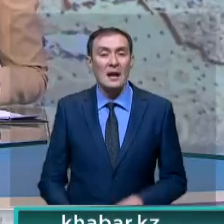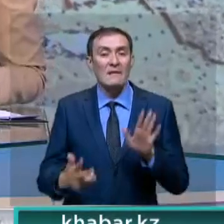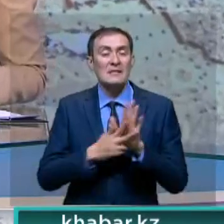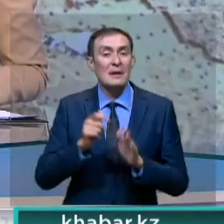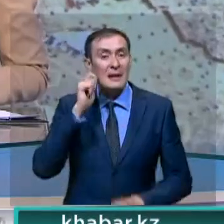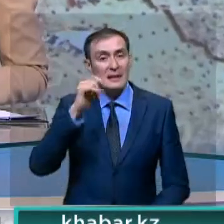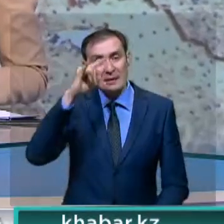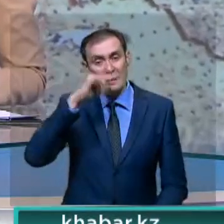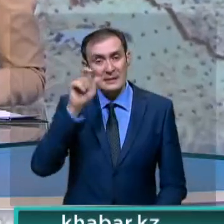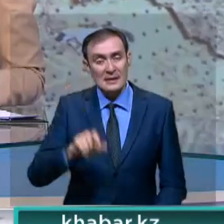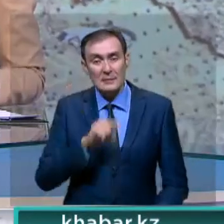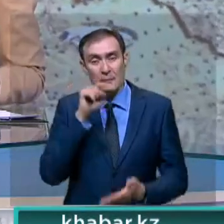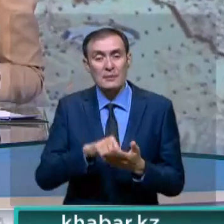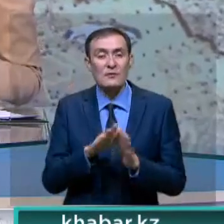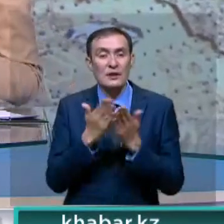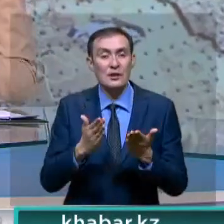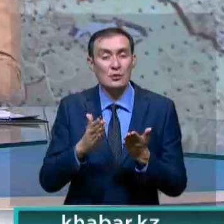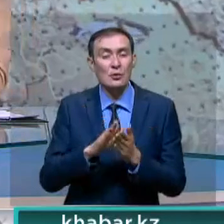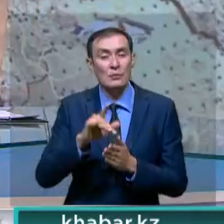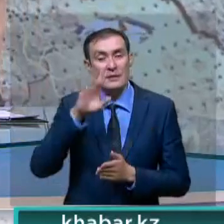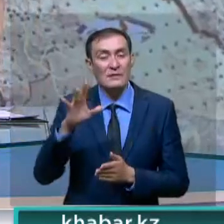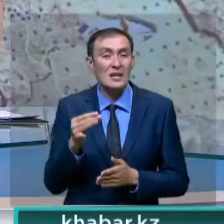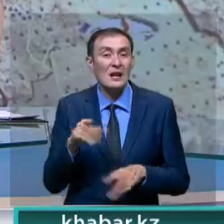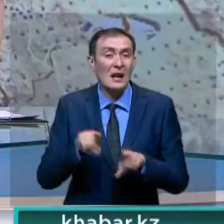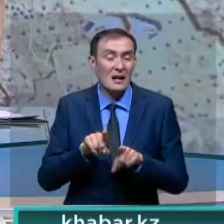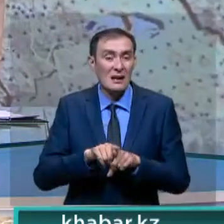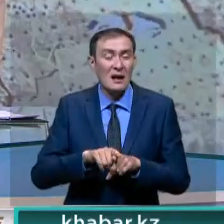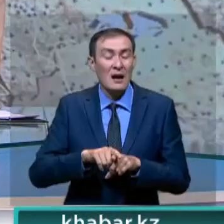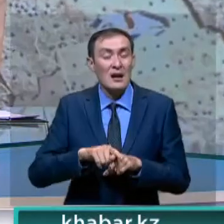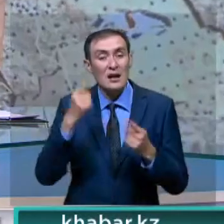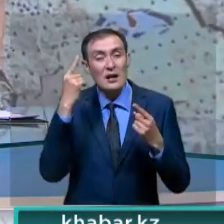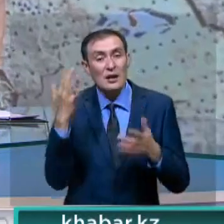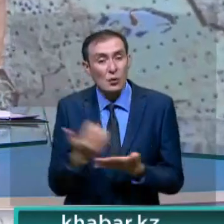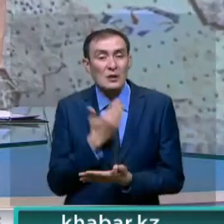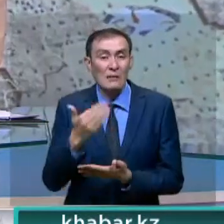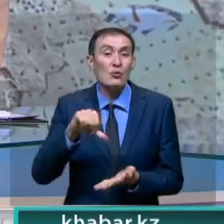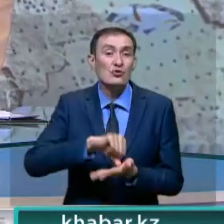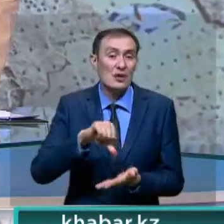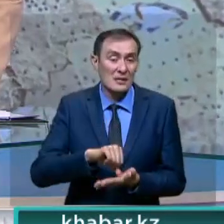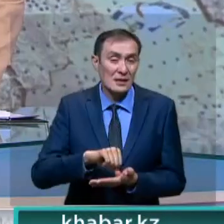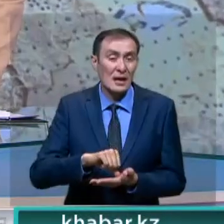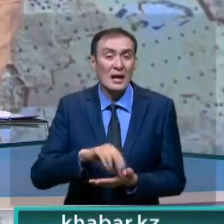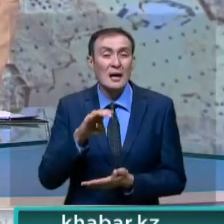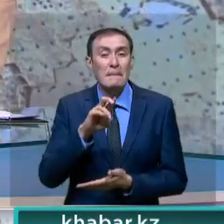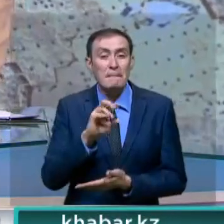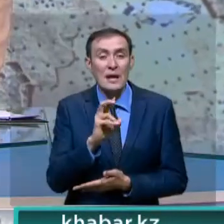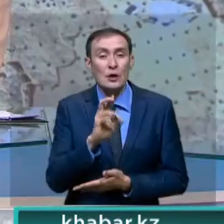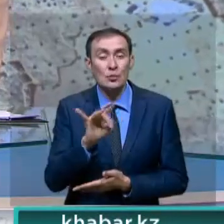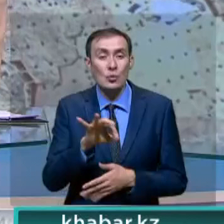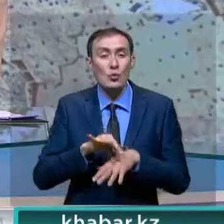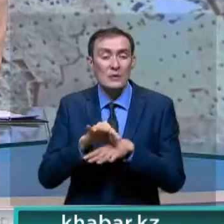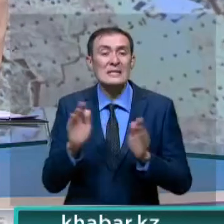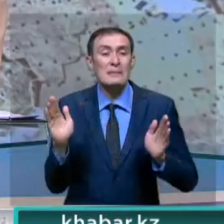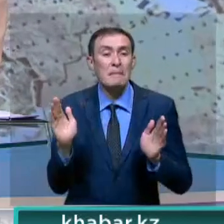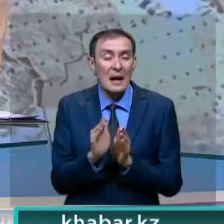8-летний казахстанец может попасть в книгу рекордов Гиннесса, правда, не в качестве автора рекорда, а его участника. Бекнур Жанибек Улым носит